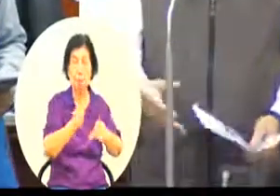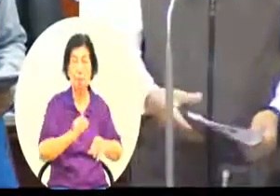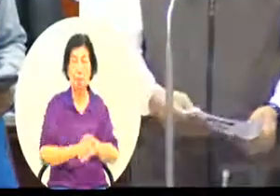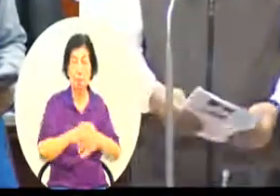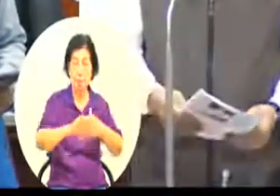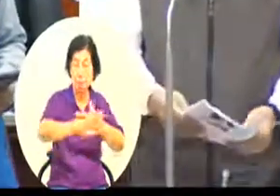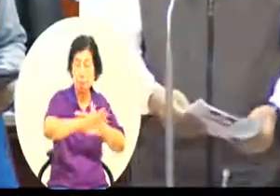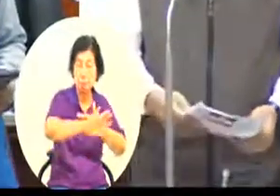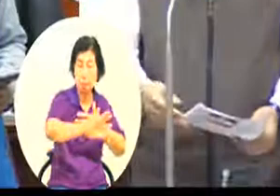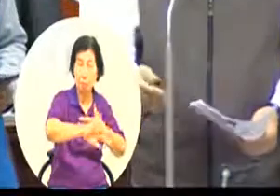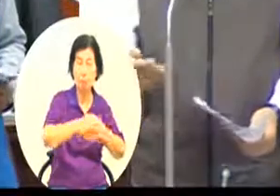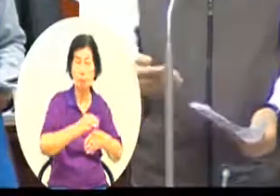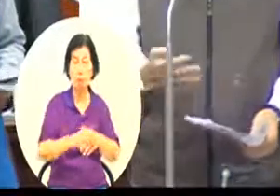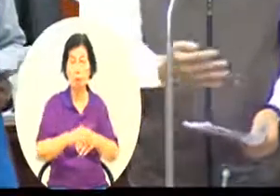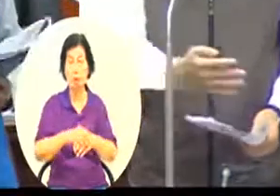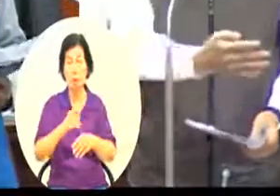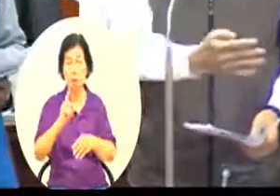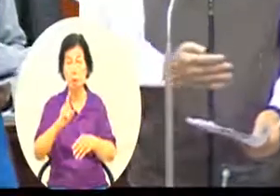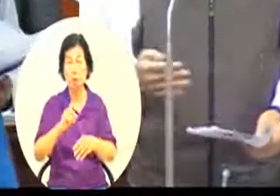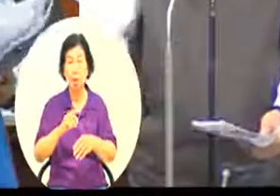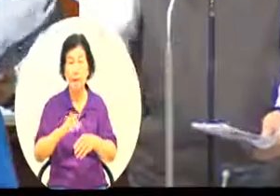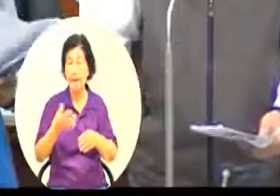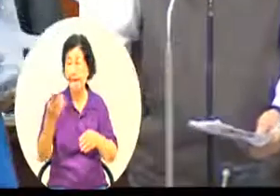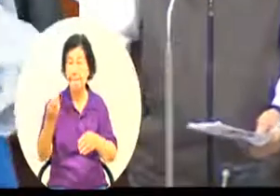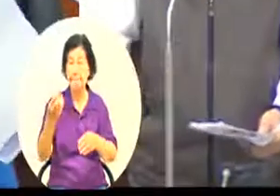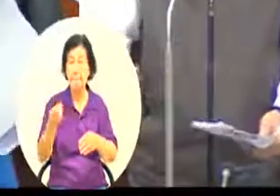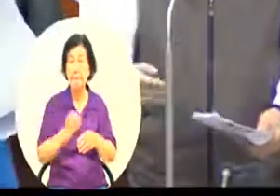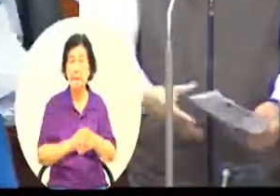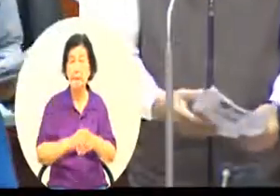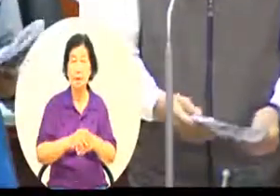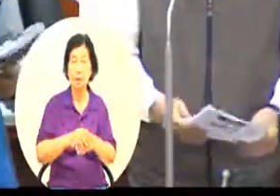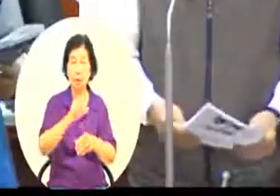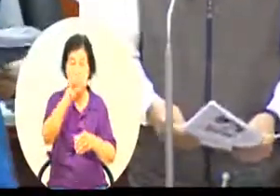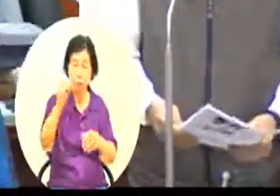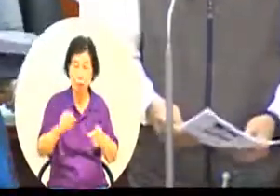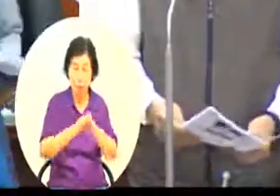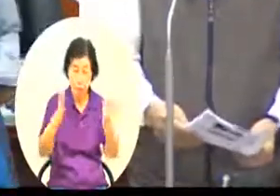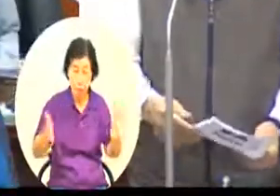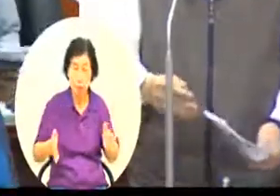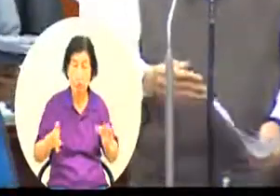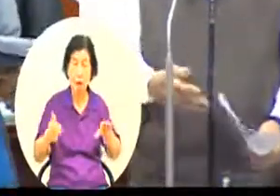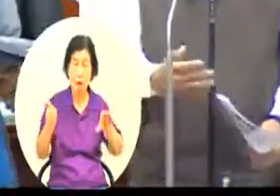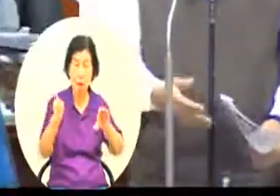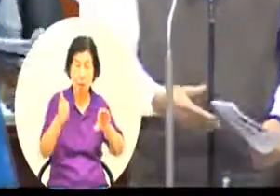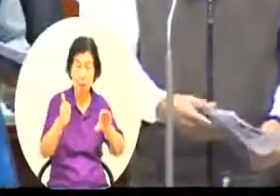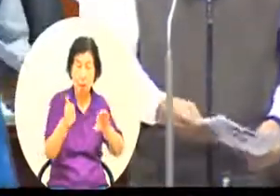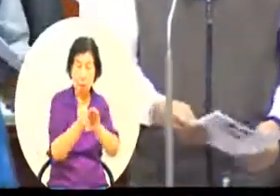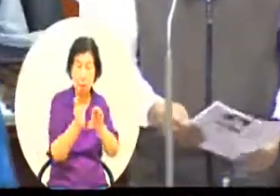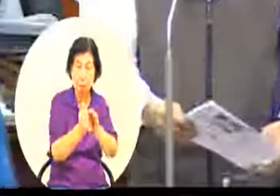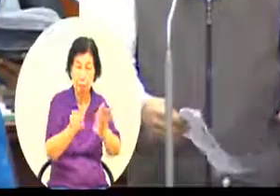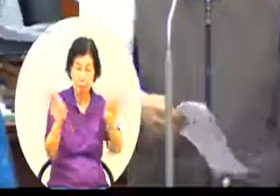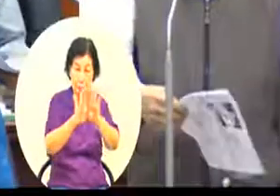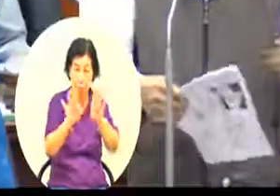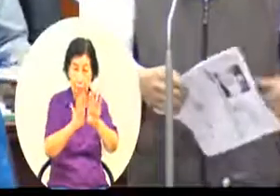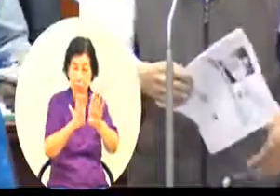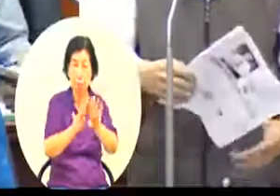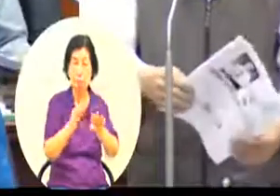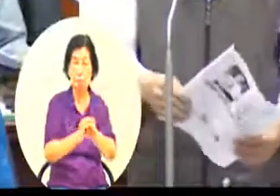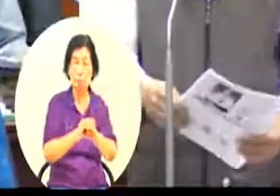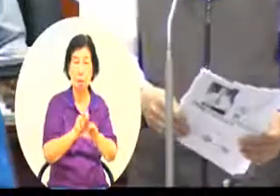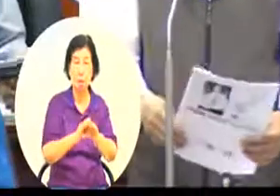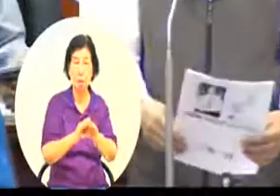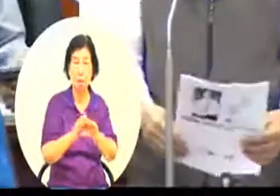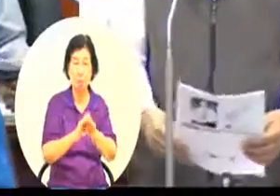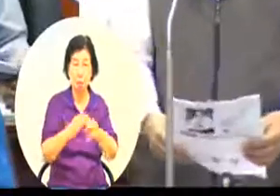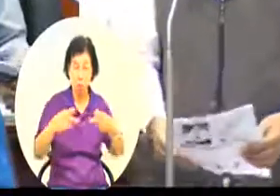分因为目前是没有月台门，那所以他必须在那个车辆进站的时候，然后会去进行这些安全的一